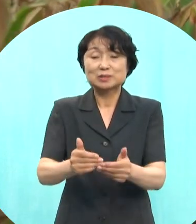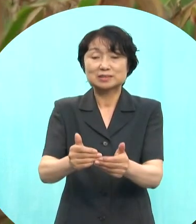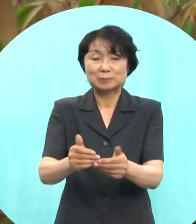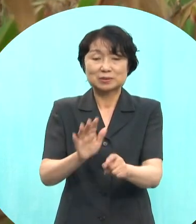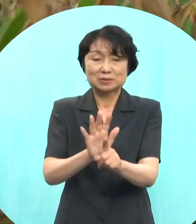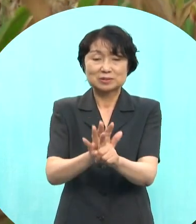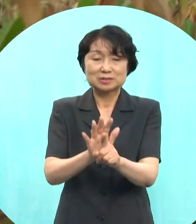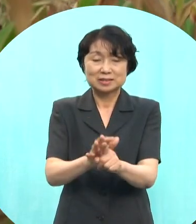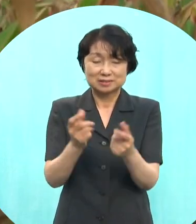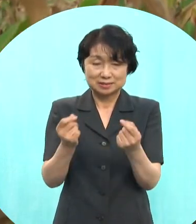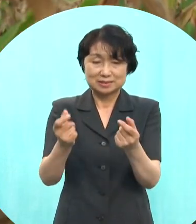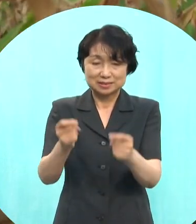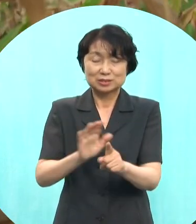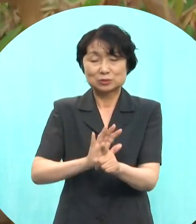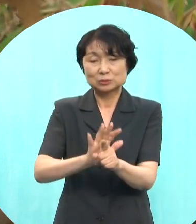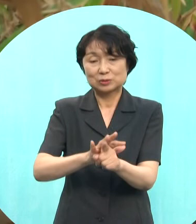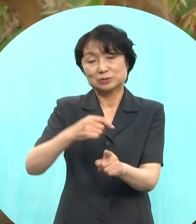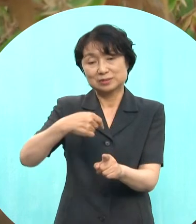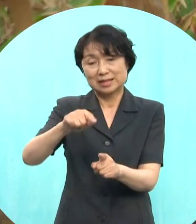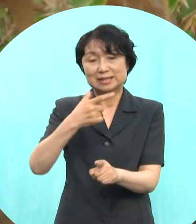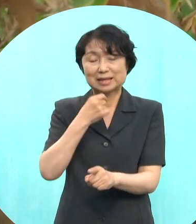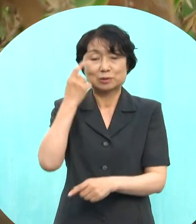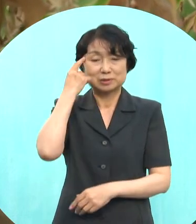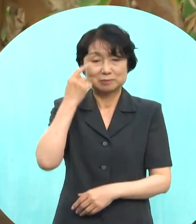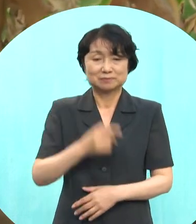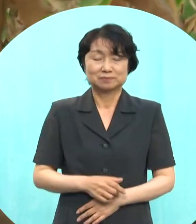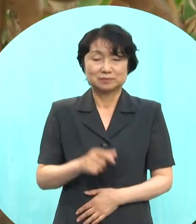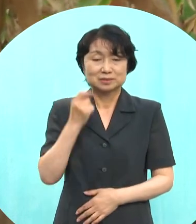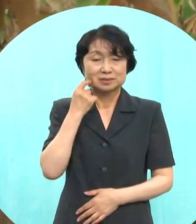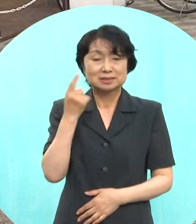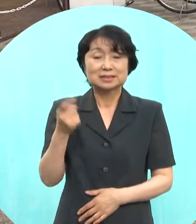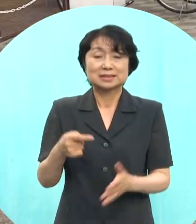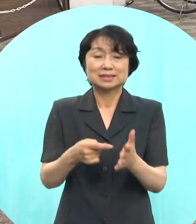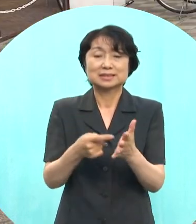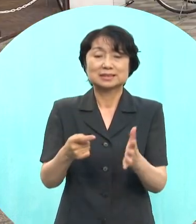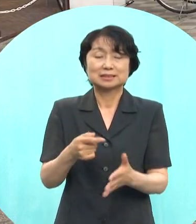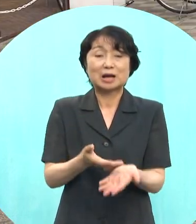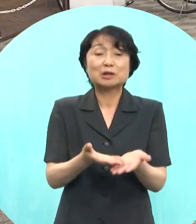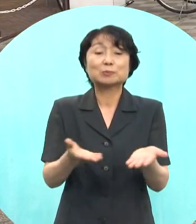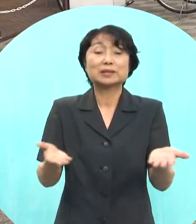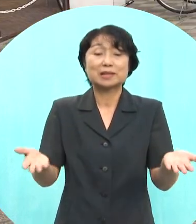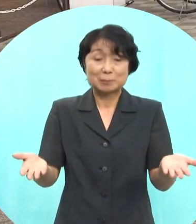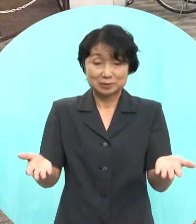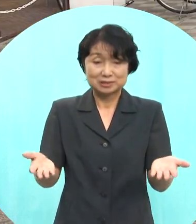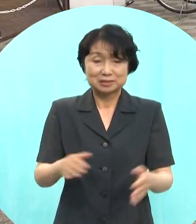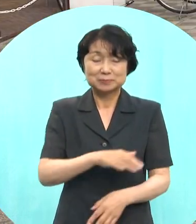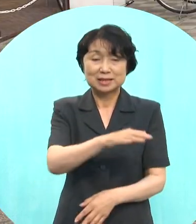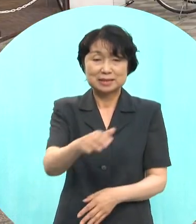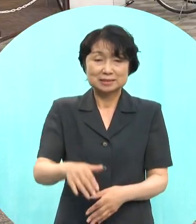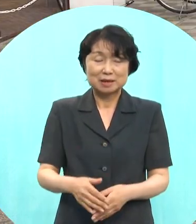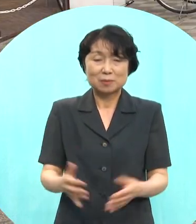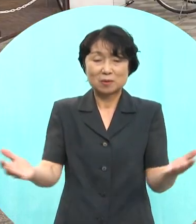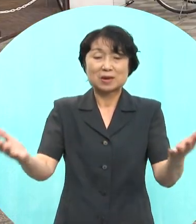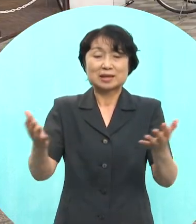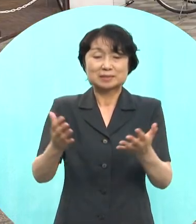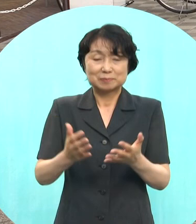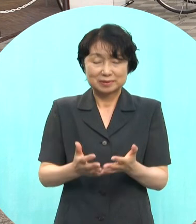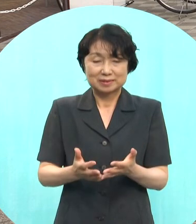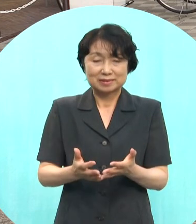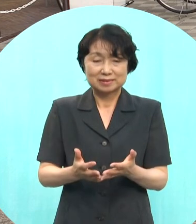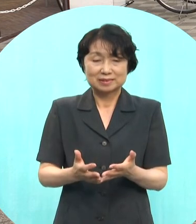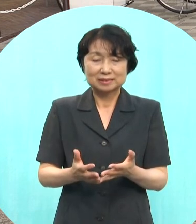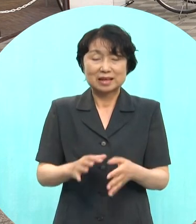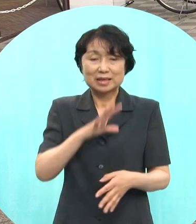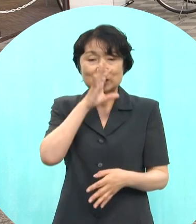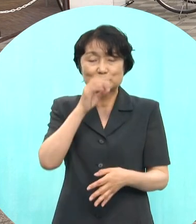進めるための支援にしっかりと取り組んでいきます。 疲 月に一度のあぐまる山口、